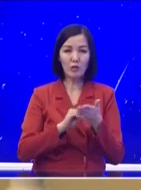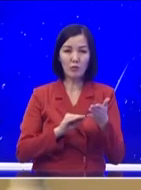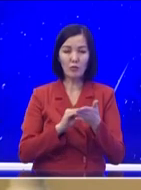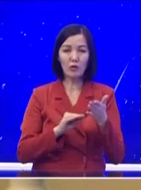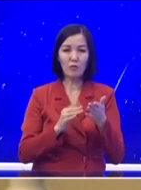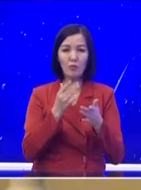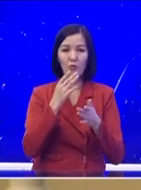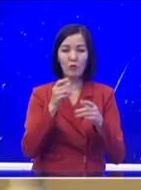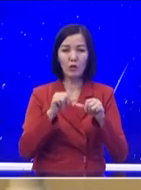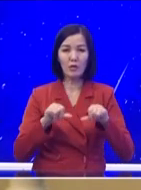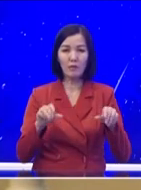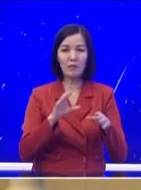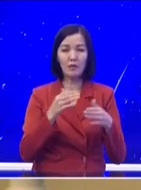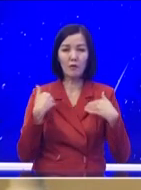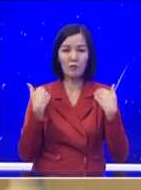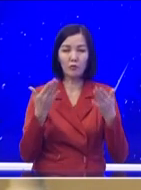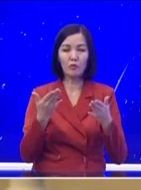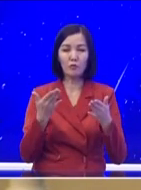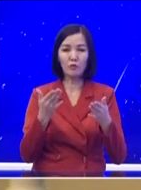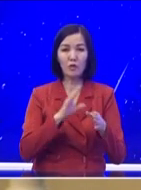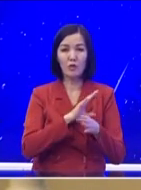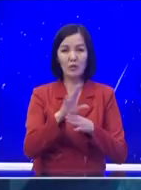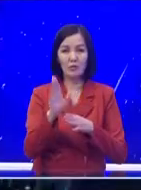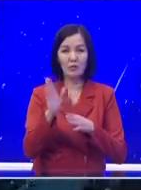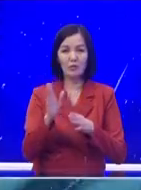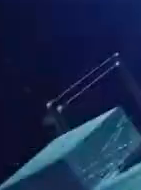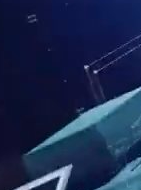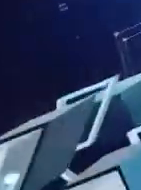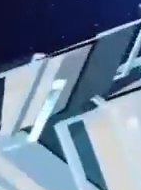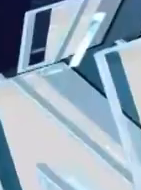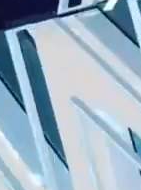жанындағы ұлттық комиссияға ұсыну үшін осы жерде жиналды.